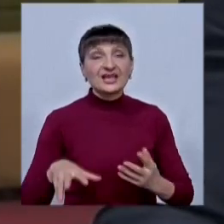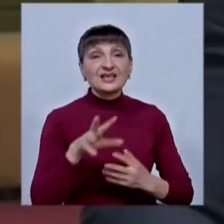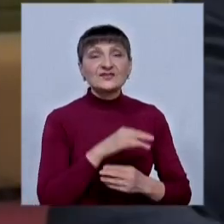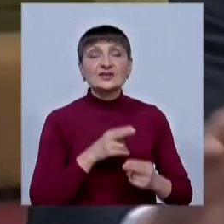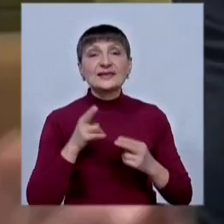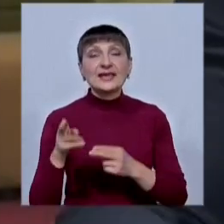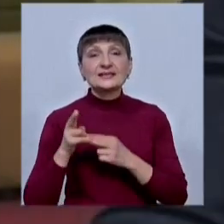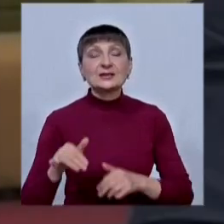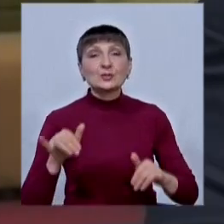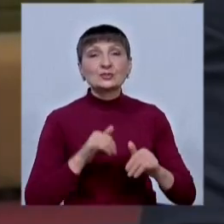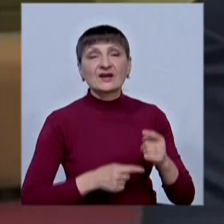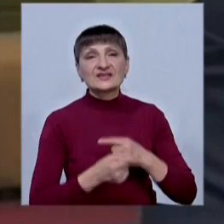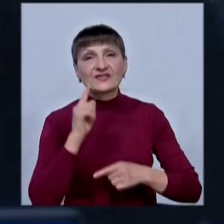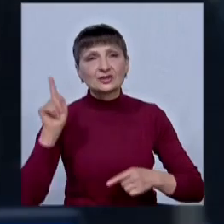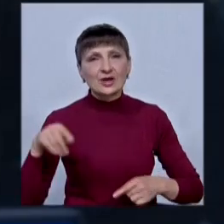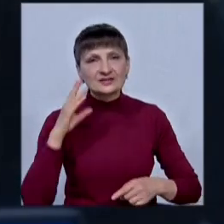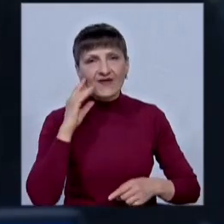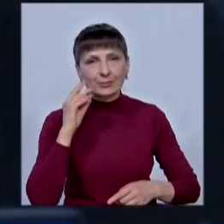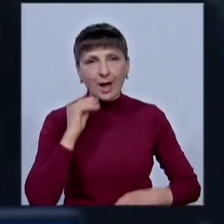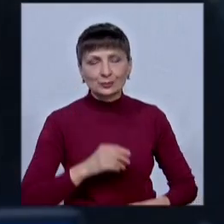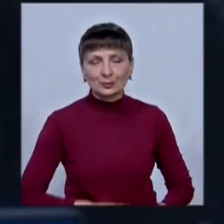субботу, воскресенье, возвращались в Алмату.